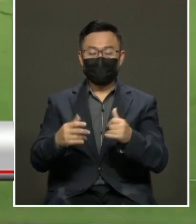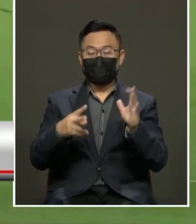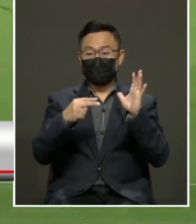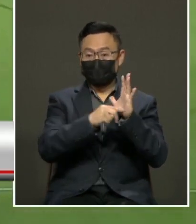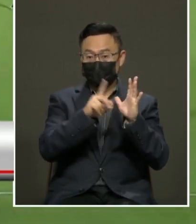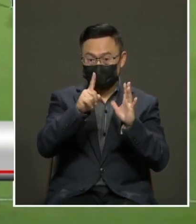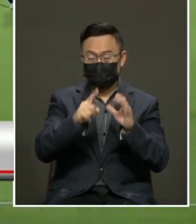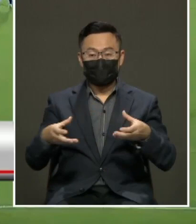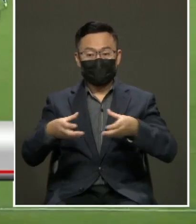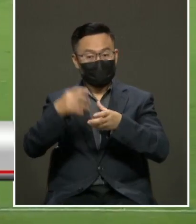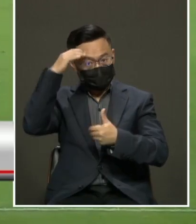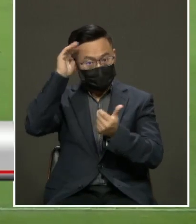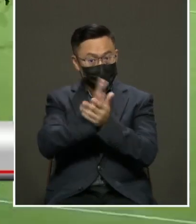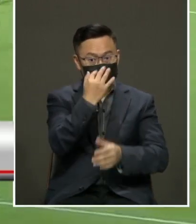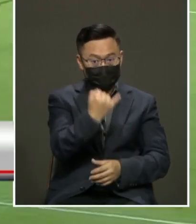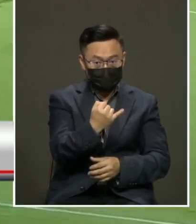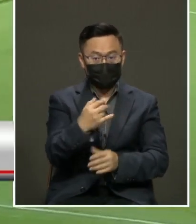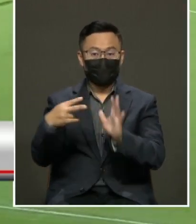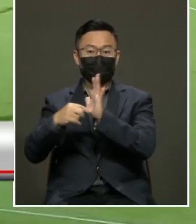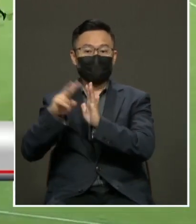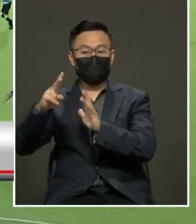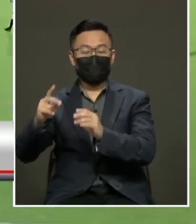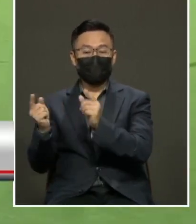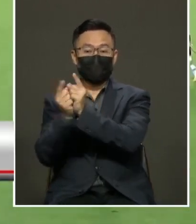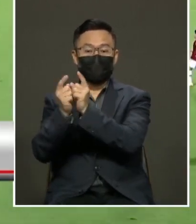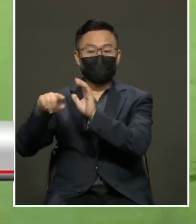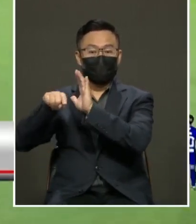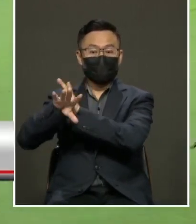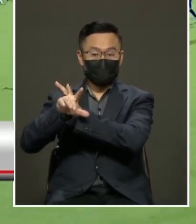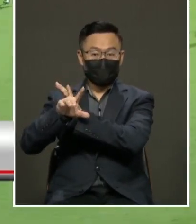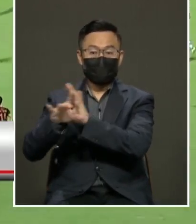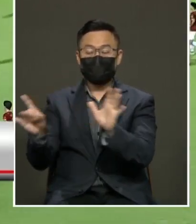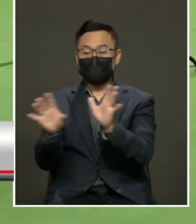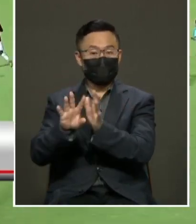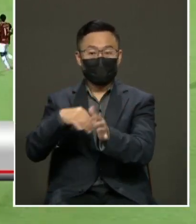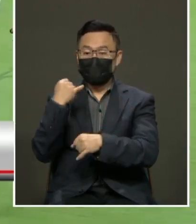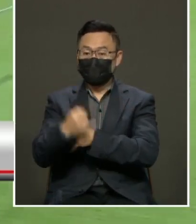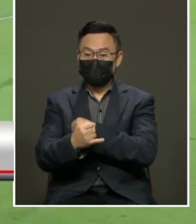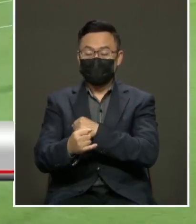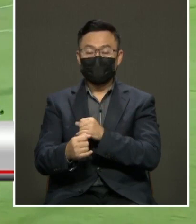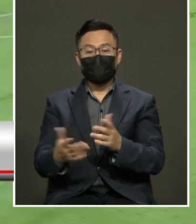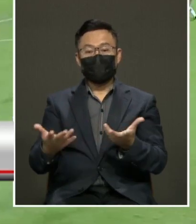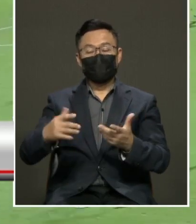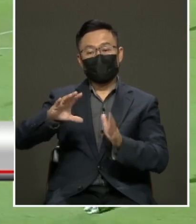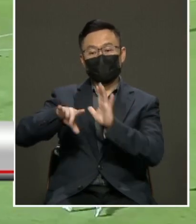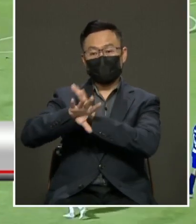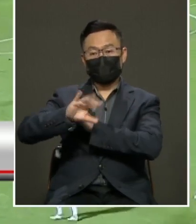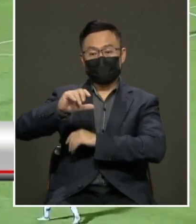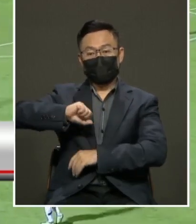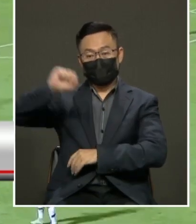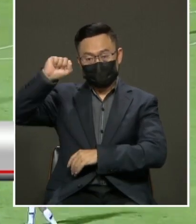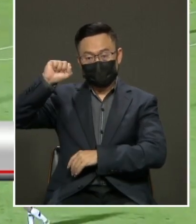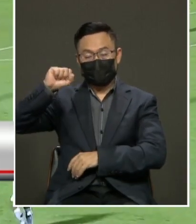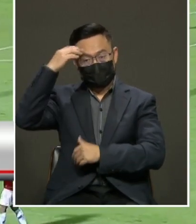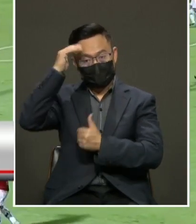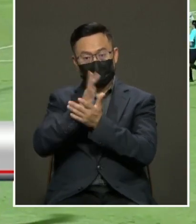างชลบุรีอีกนะคะครึ่งแรกนะคะกลายเป็นทางฝั่งของชลบุรีทีมเยือนค่ะมาได้ประตูขึ้นนำนะคะจากจังหวะที่ไอแซคฮอนนี่ค่ะ